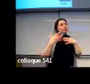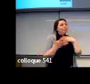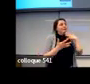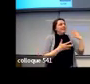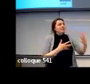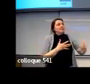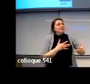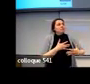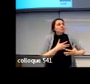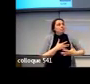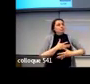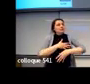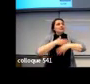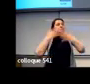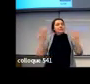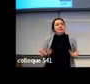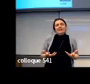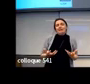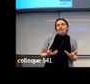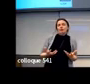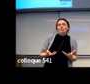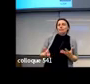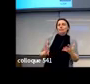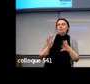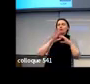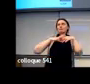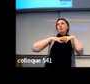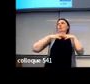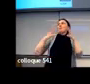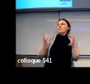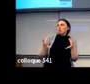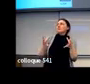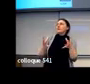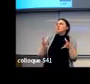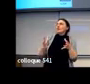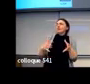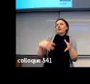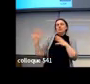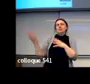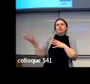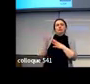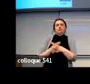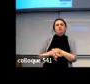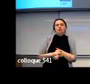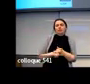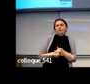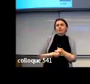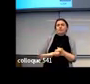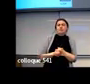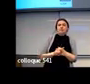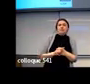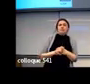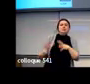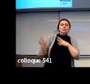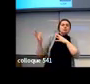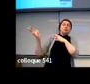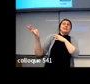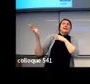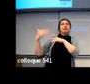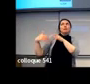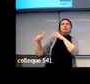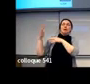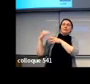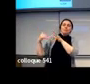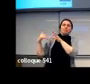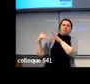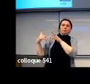dire, les réflexions qu'on fait du côté des bibliothécaires francophones, on ne vit pas le même contexte de travail que dans le milieu anglophone.